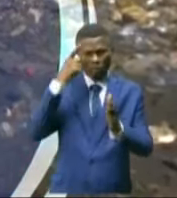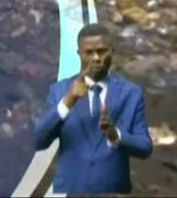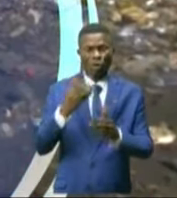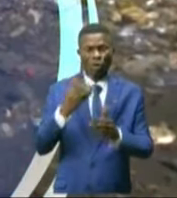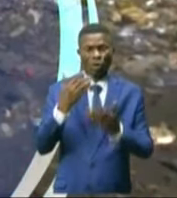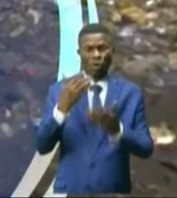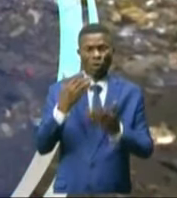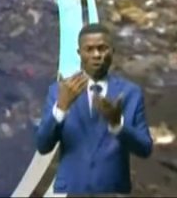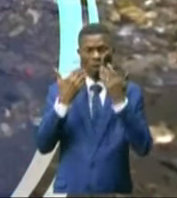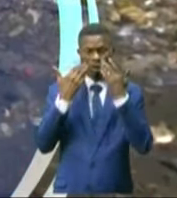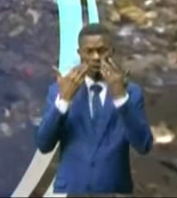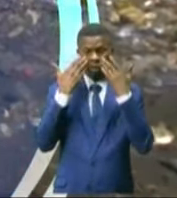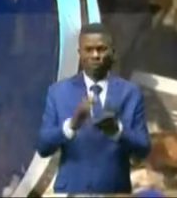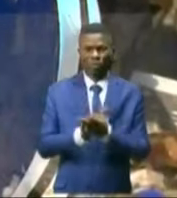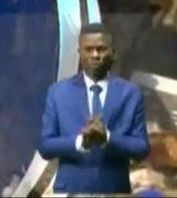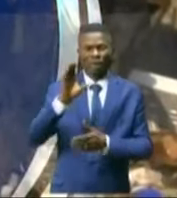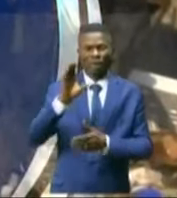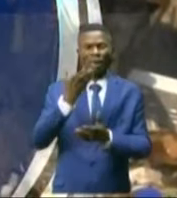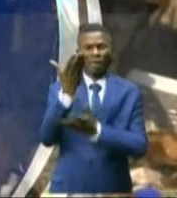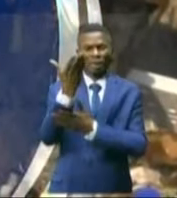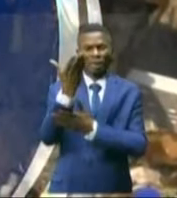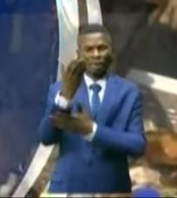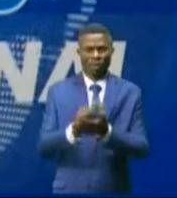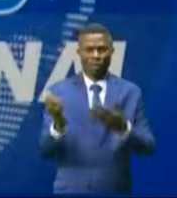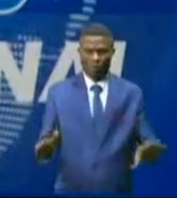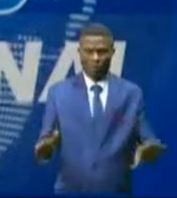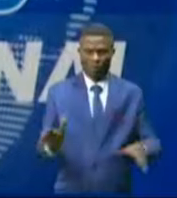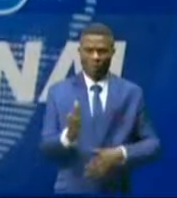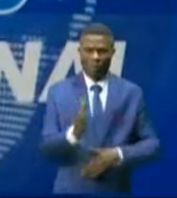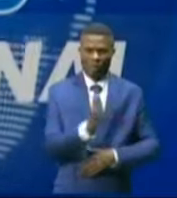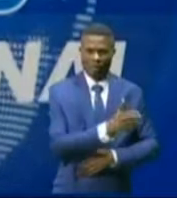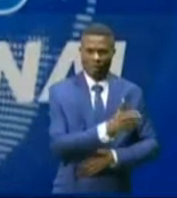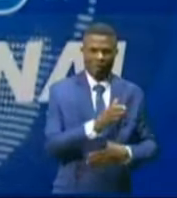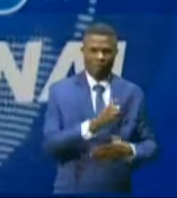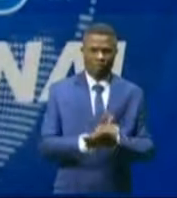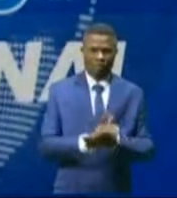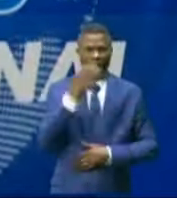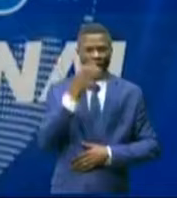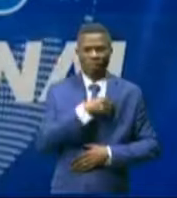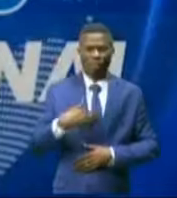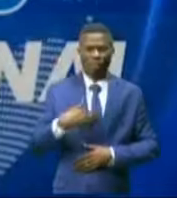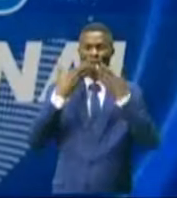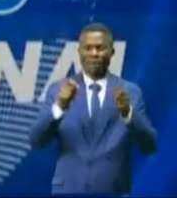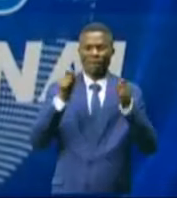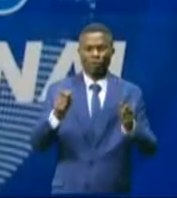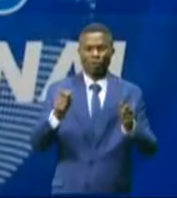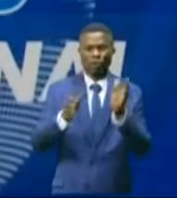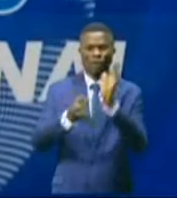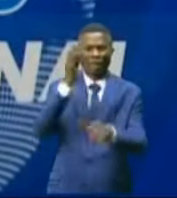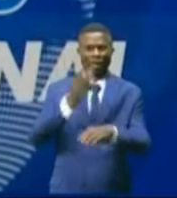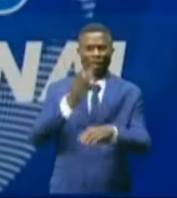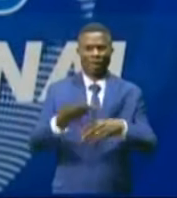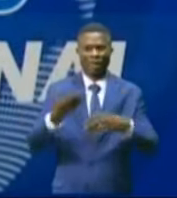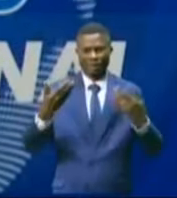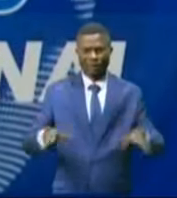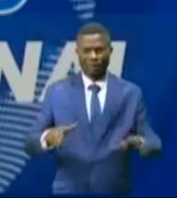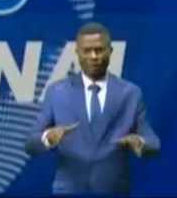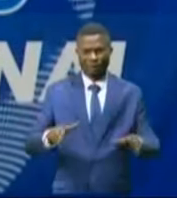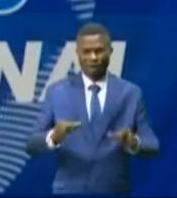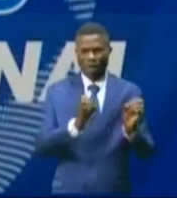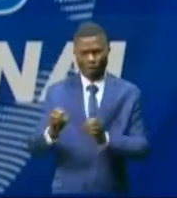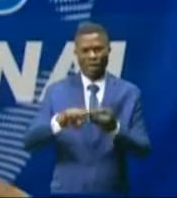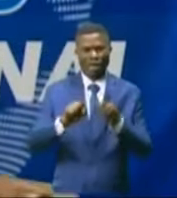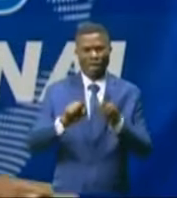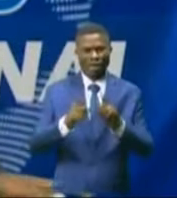sont en train de se et messieurs, c'est il a été coordonné par